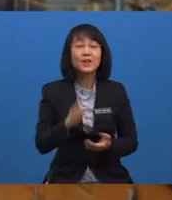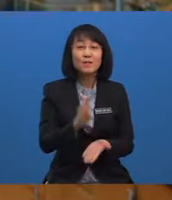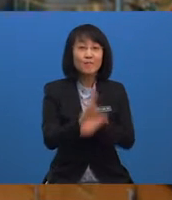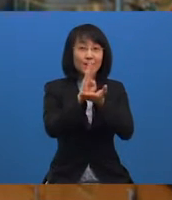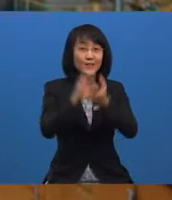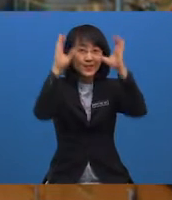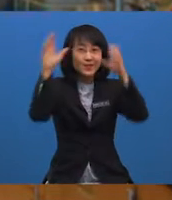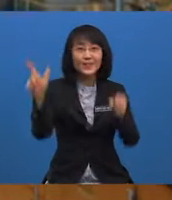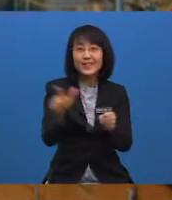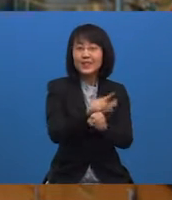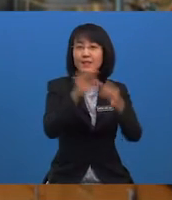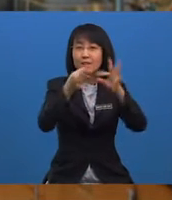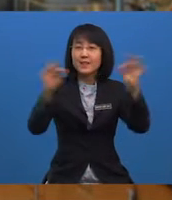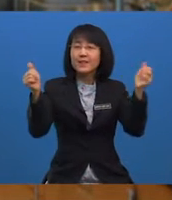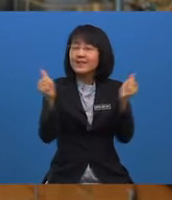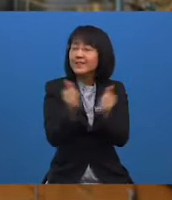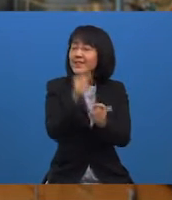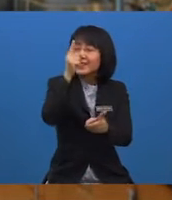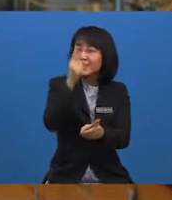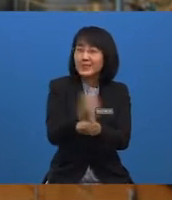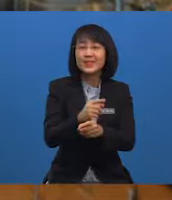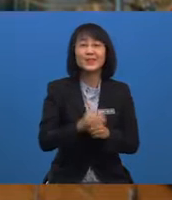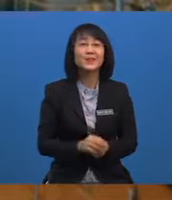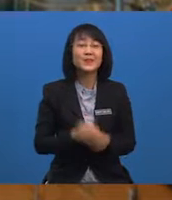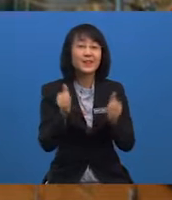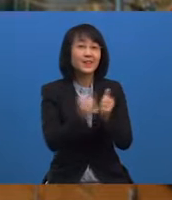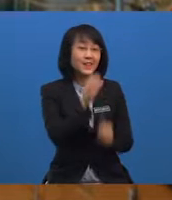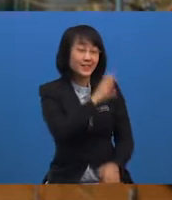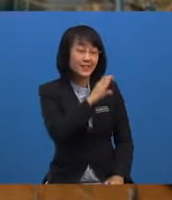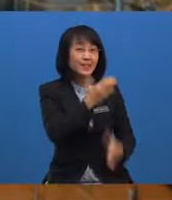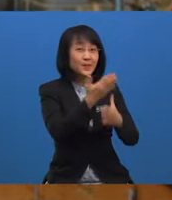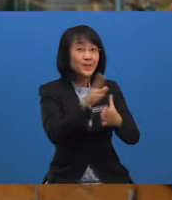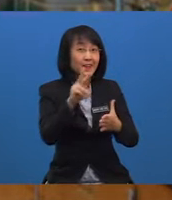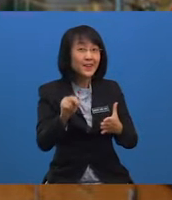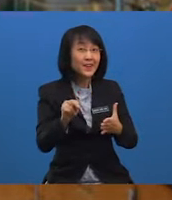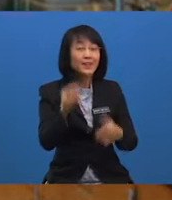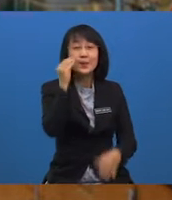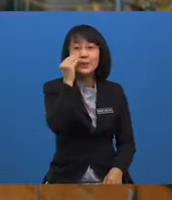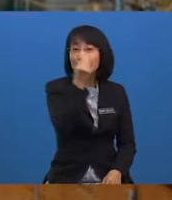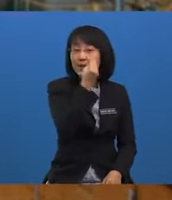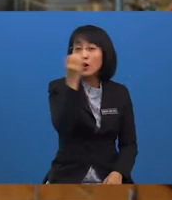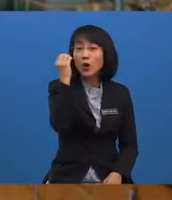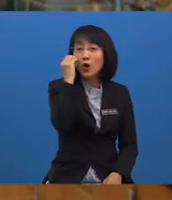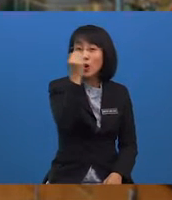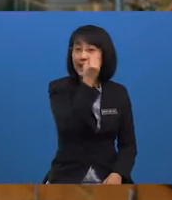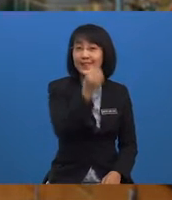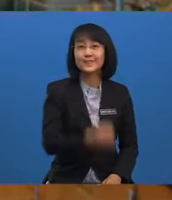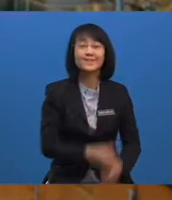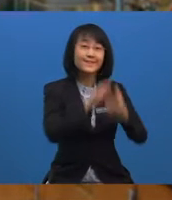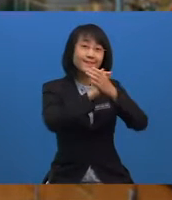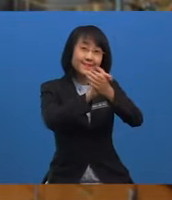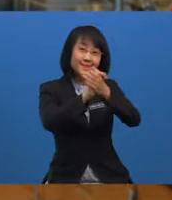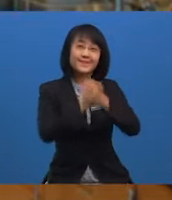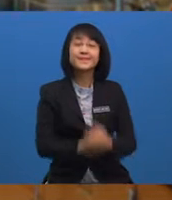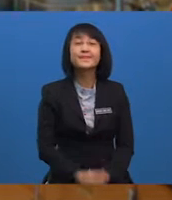ayat dengan betul berdasarkan ciri-ciri bahagian pokok bunga orkid. Tahniah.